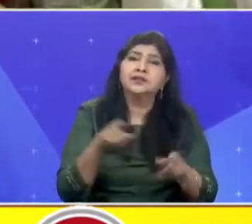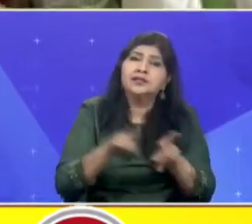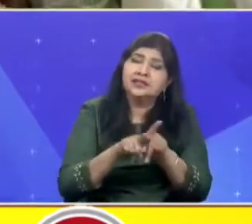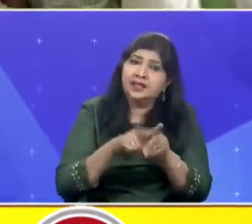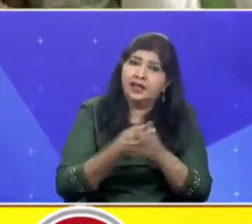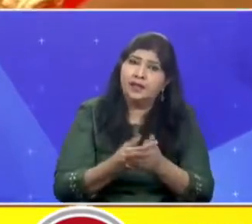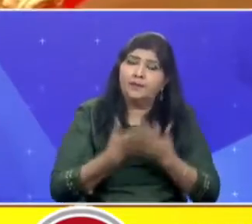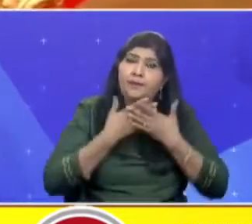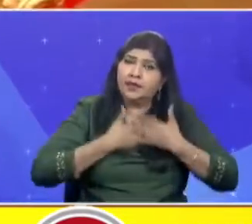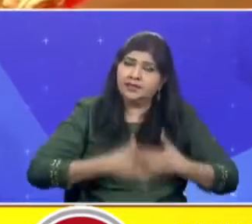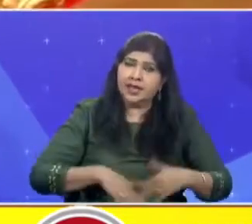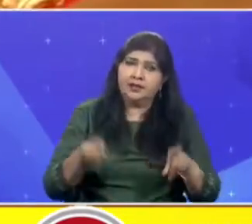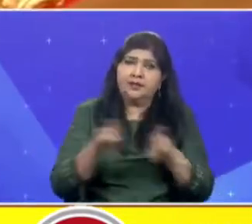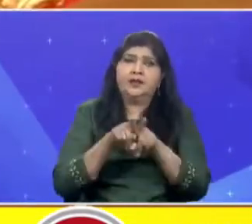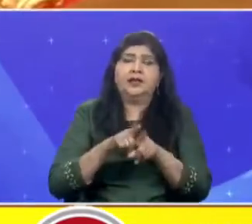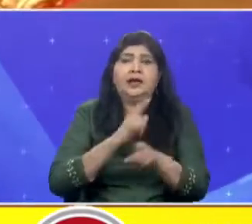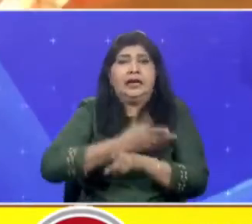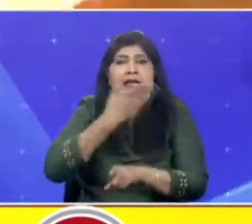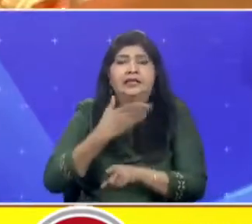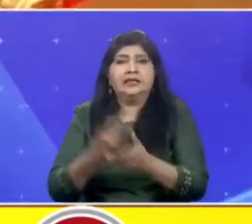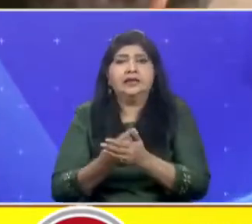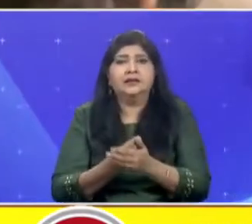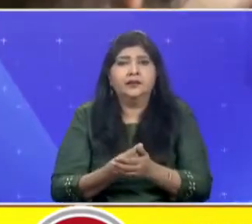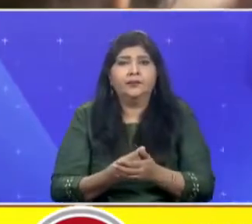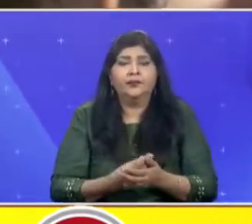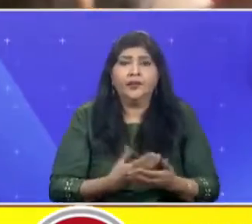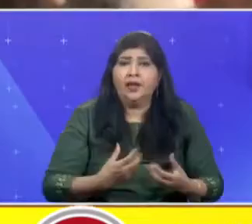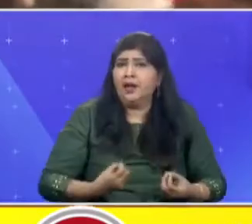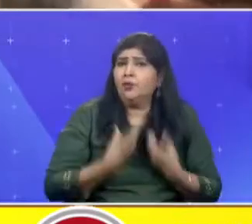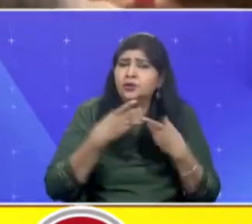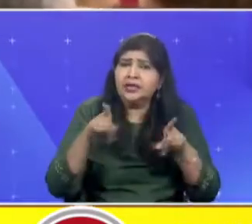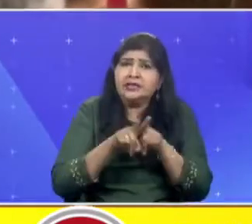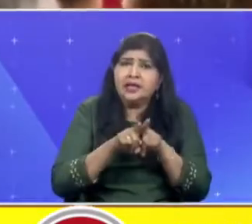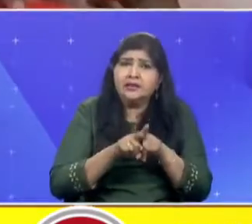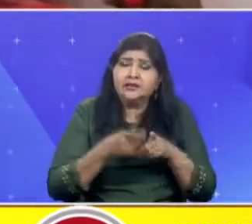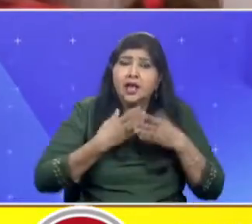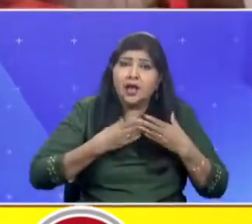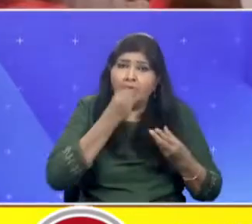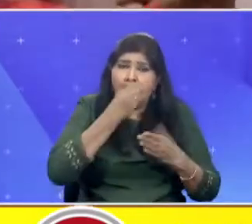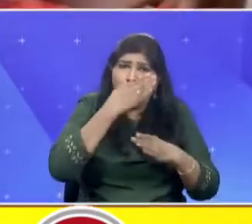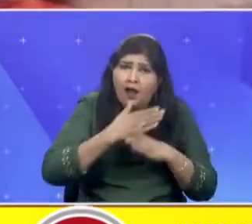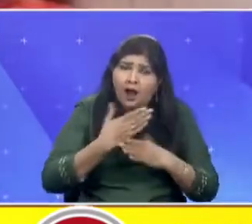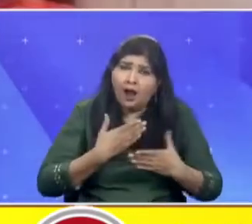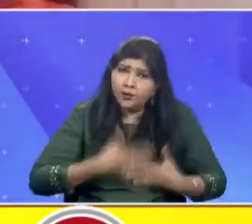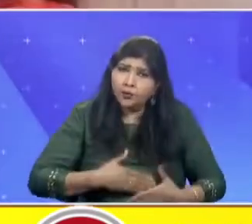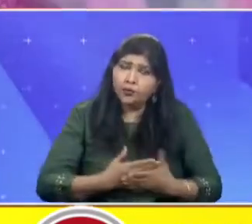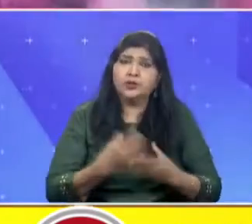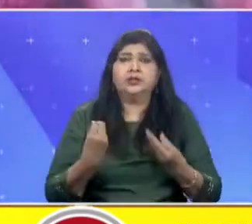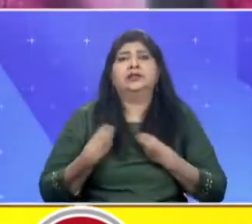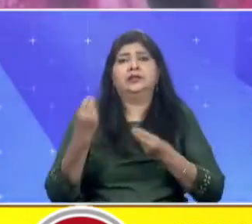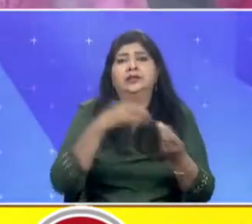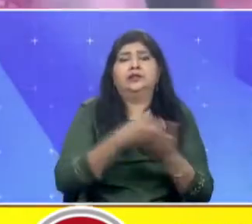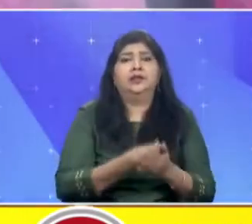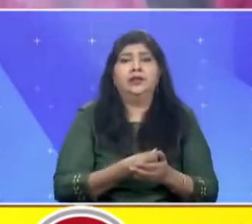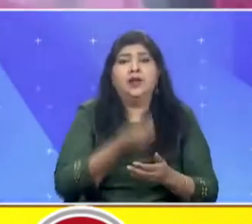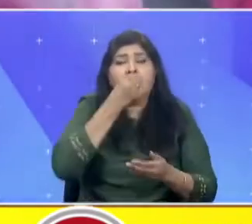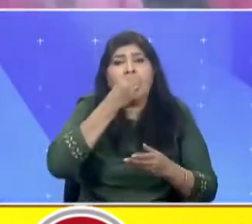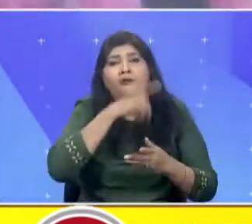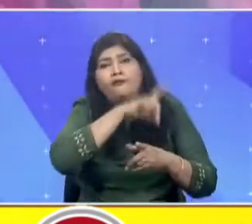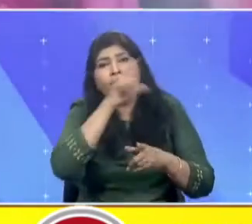और संयम भी। संयम और तप भी हमारे लिए पर्व ही है। इसलिए